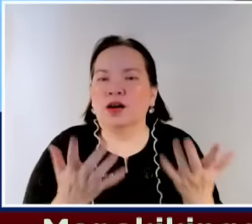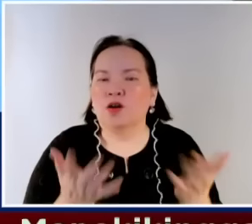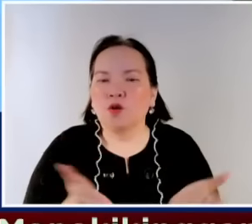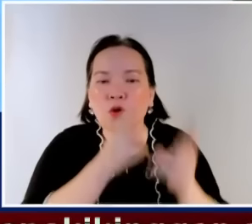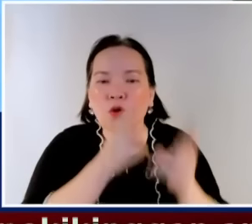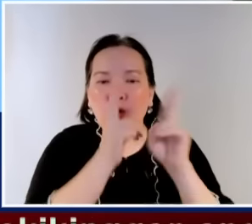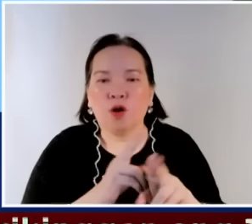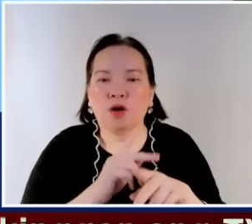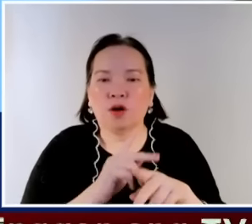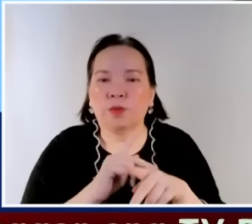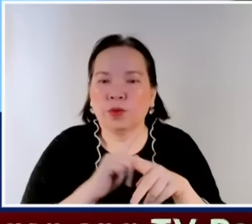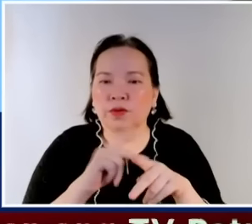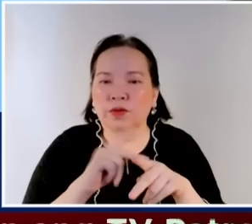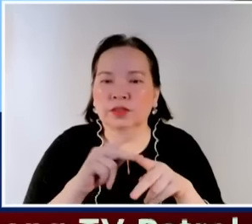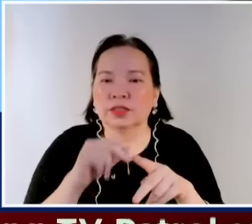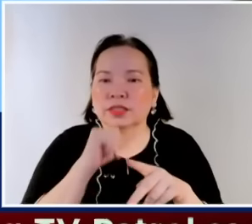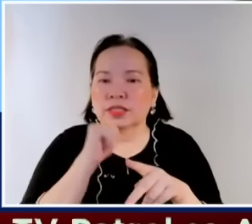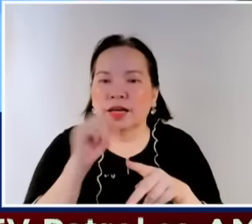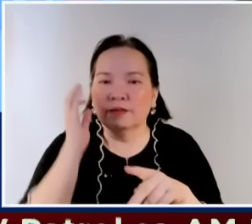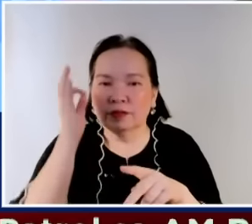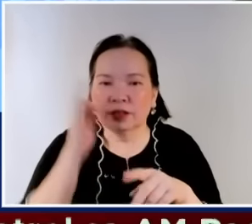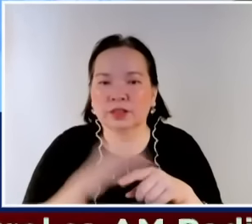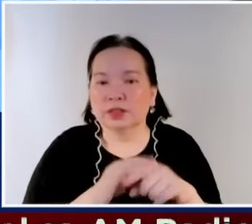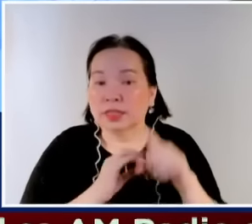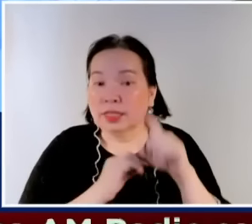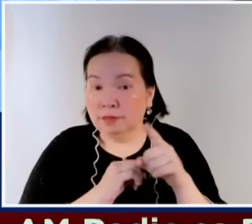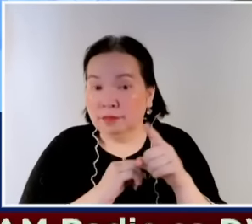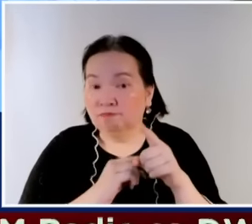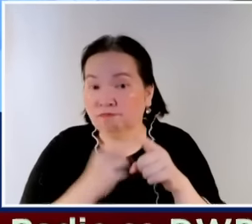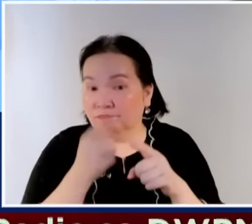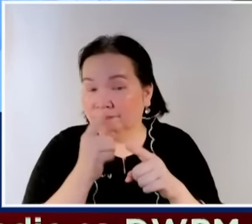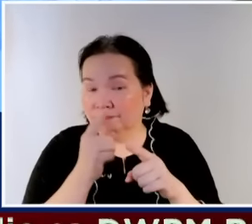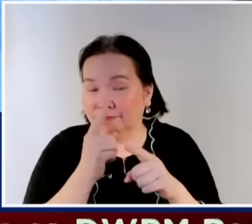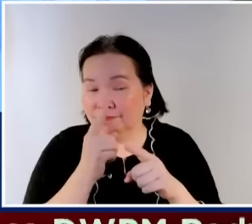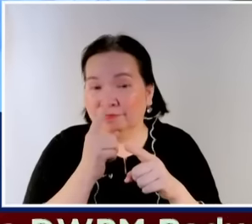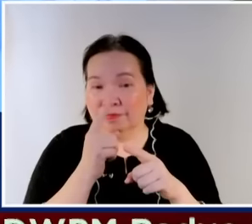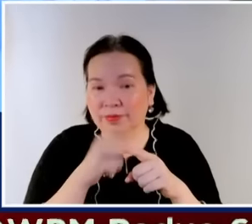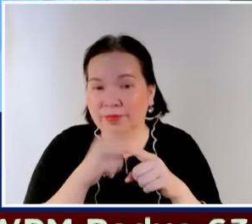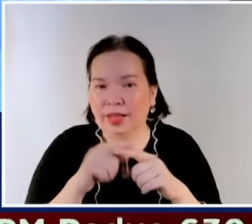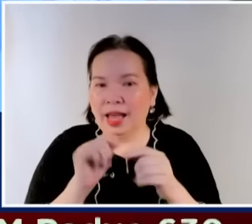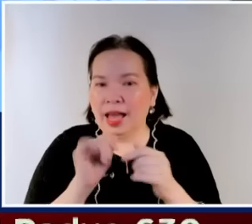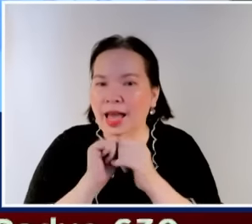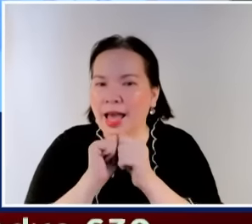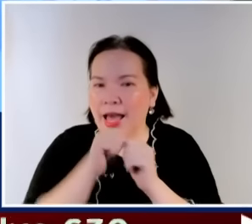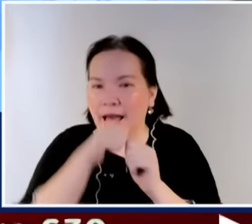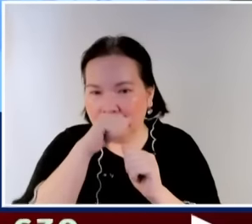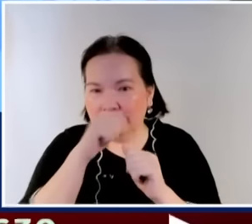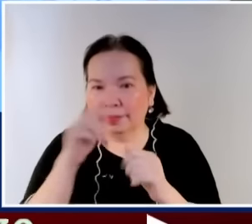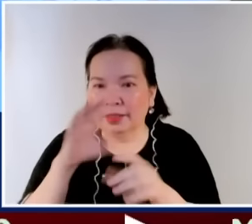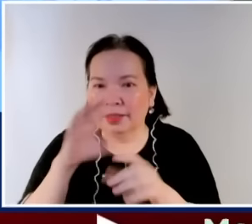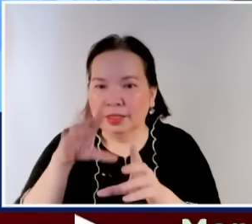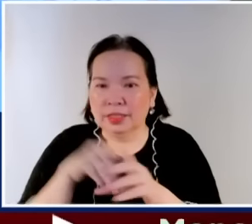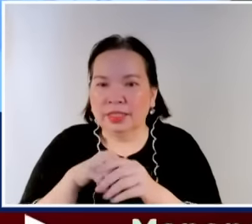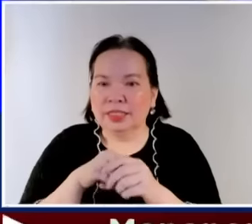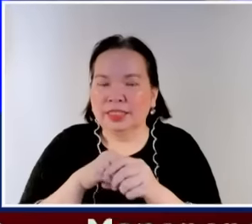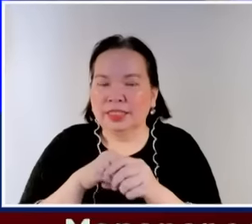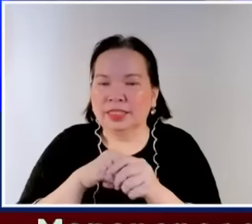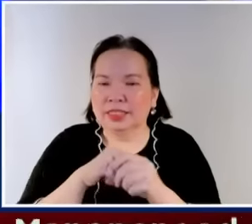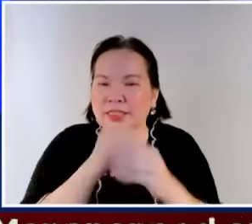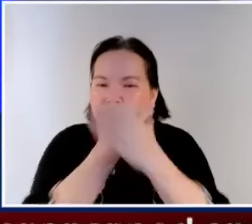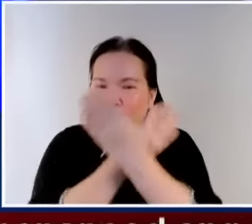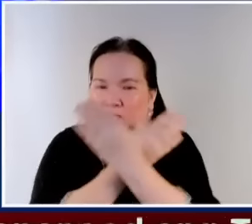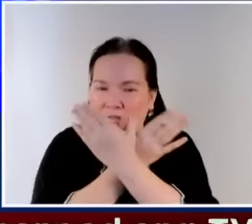At ang Hero City, Kids Force, Hero Festival, isang animated show na tampok sina Darna, Captain Barbell at Plastic Man